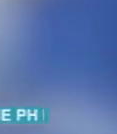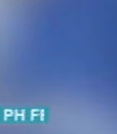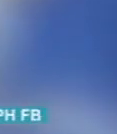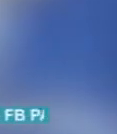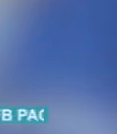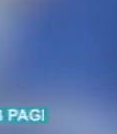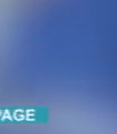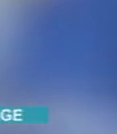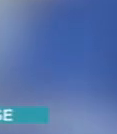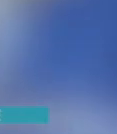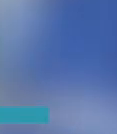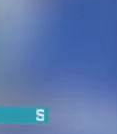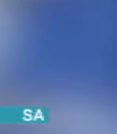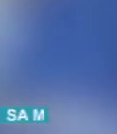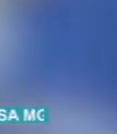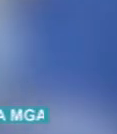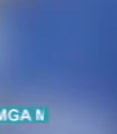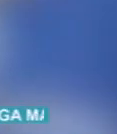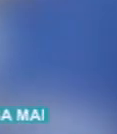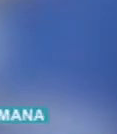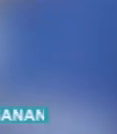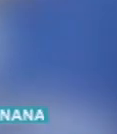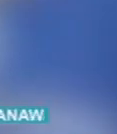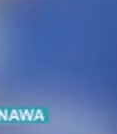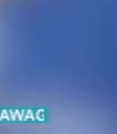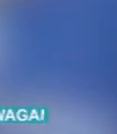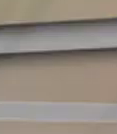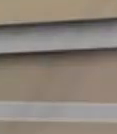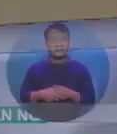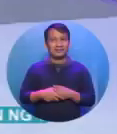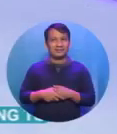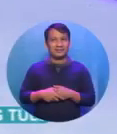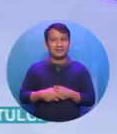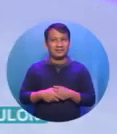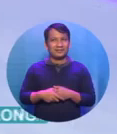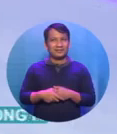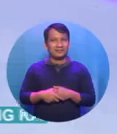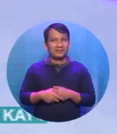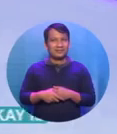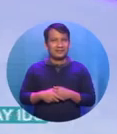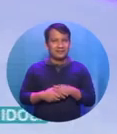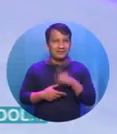in action. Mama.